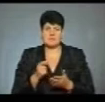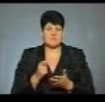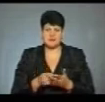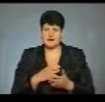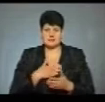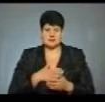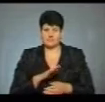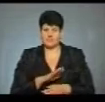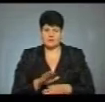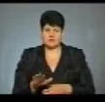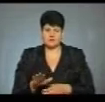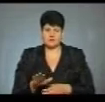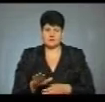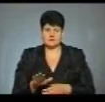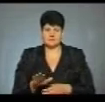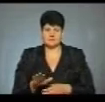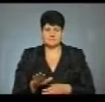задоволення.